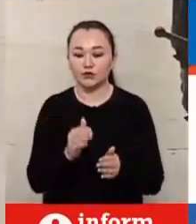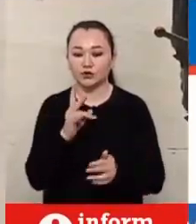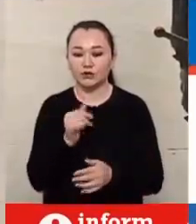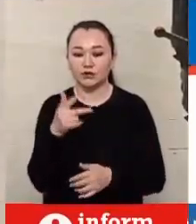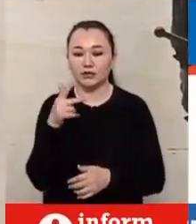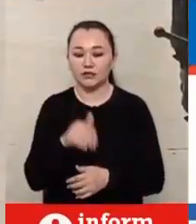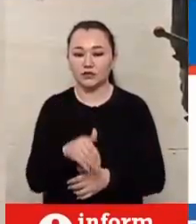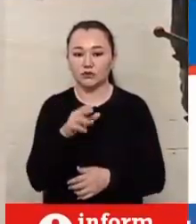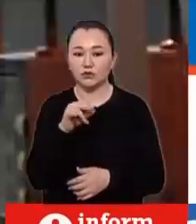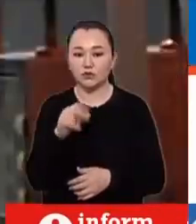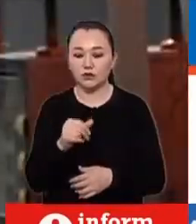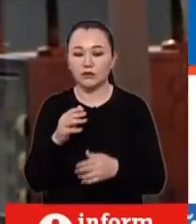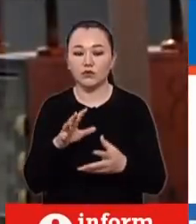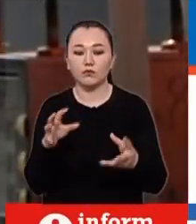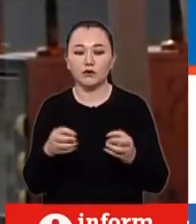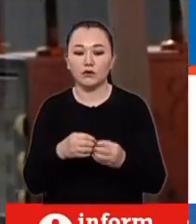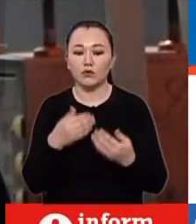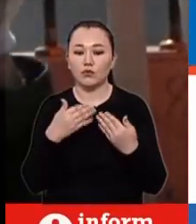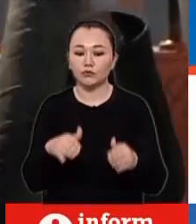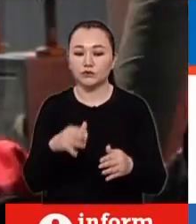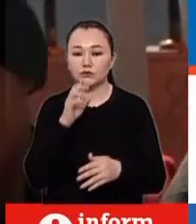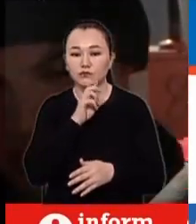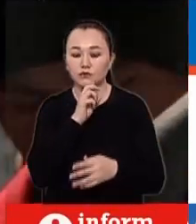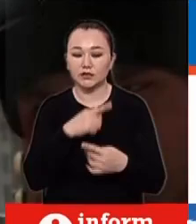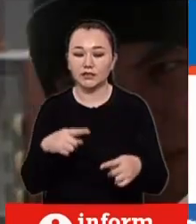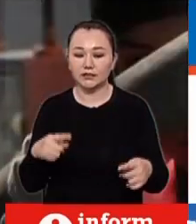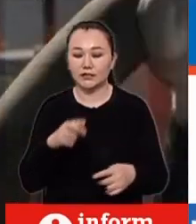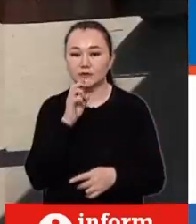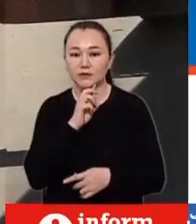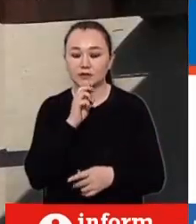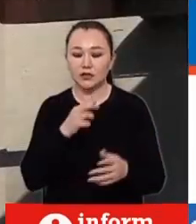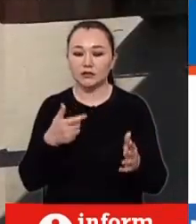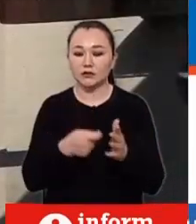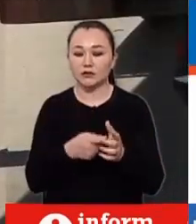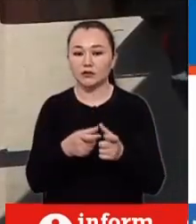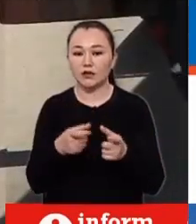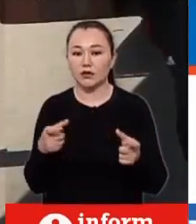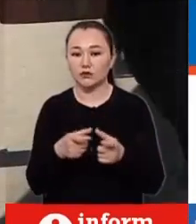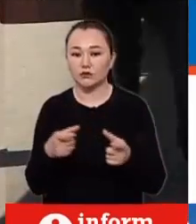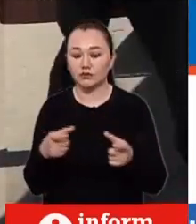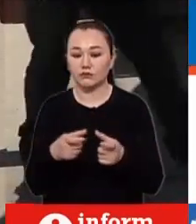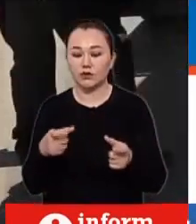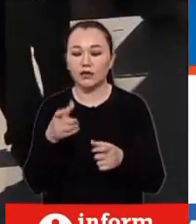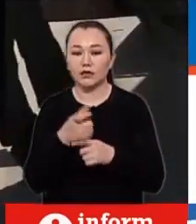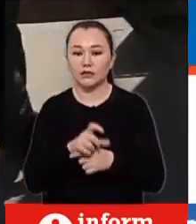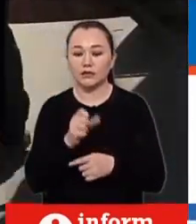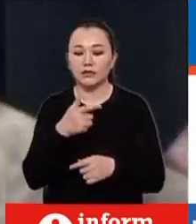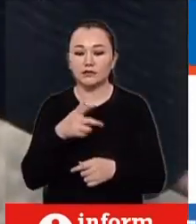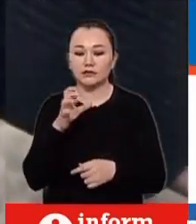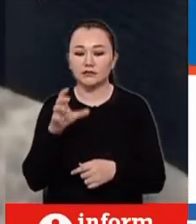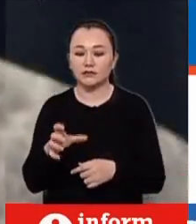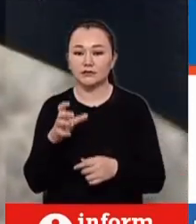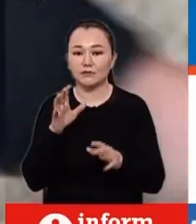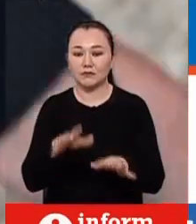3000 тонн что привело к отпуску топлива на некоторых заправках по талонам но представители АГЗС уверяют